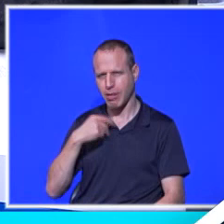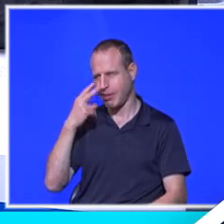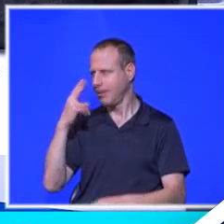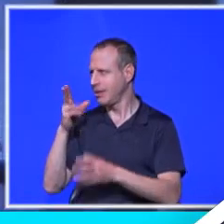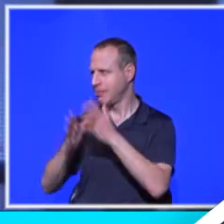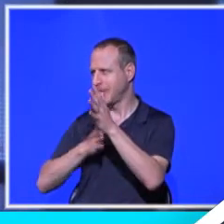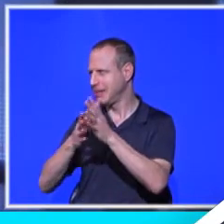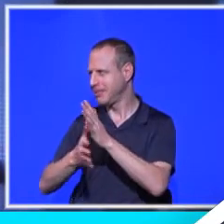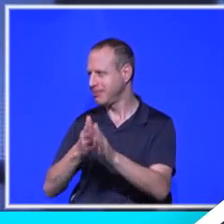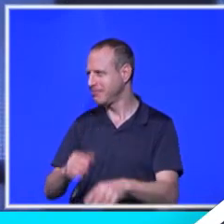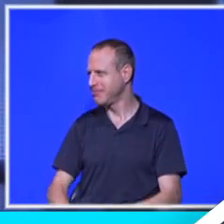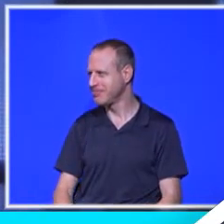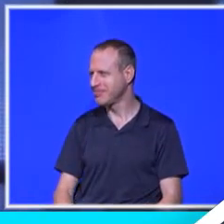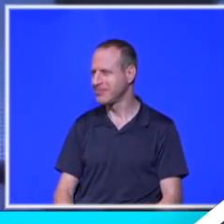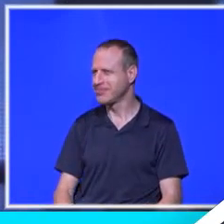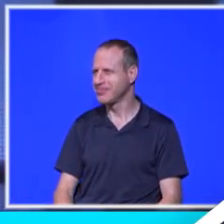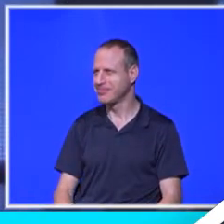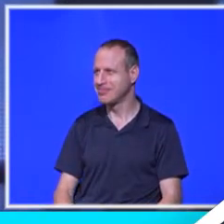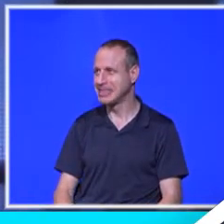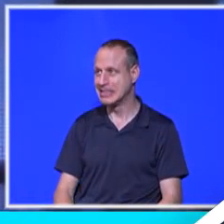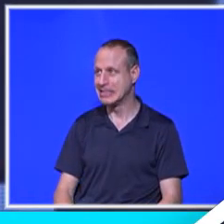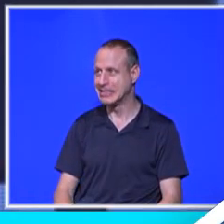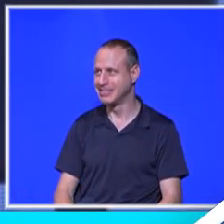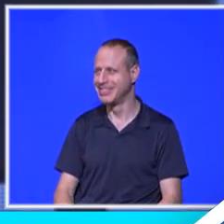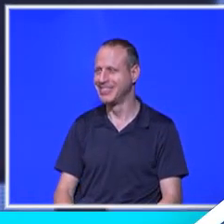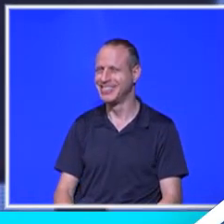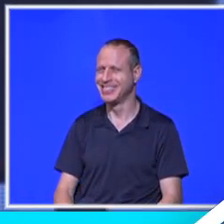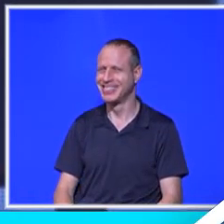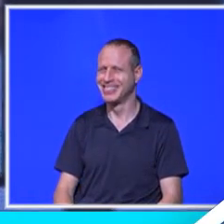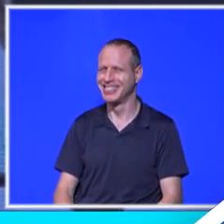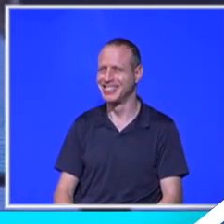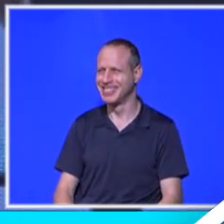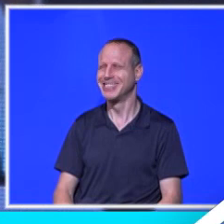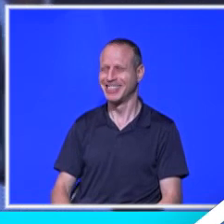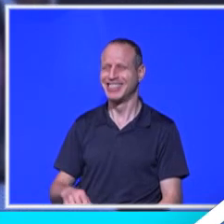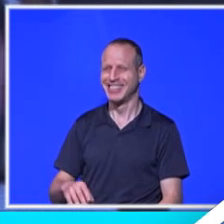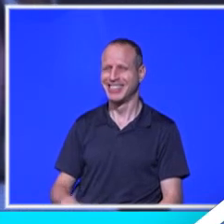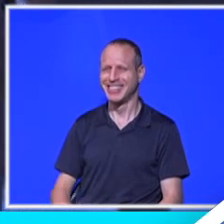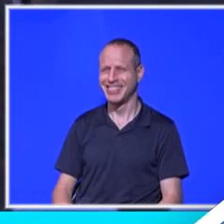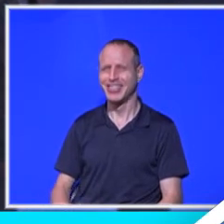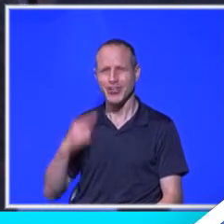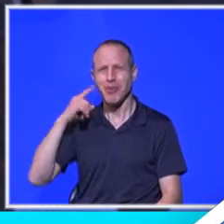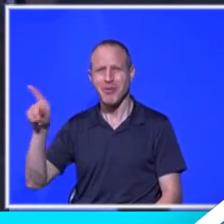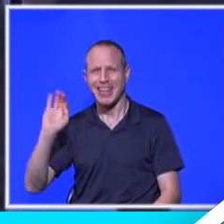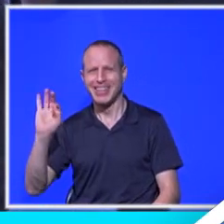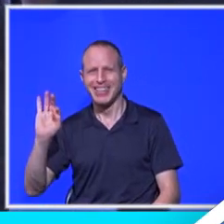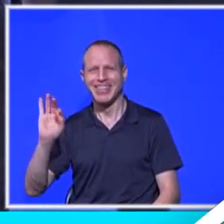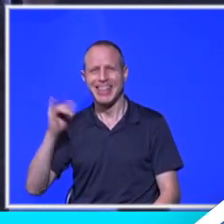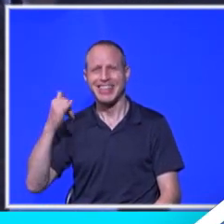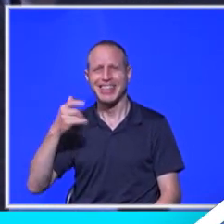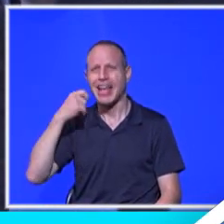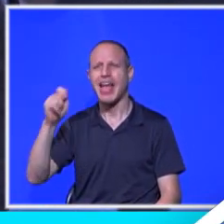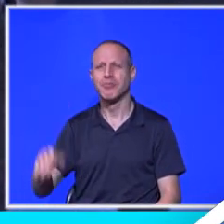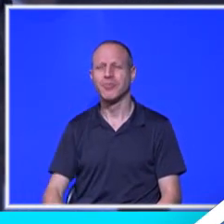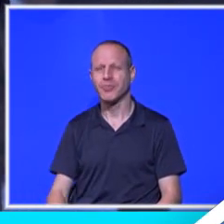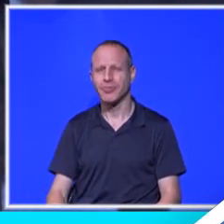אנחנו היינו קוראים, רגע, אנחנו תכף ננסה לפנות, כן, תכף, או, הנה, אנחנו עכשיו שומעים אותך, כן, כן יקרה. שלום, גילה, שרון,